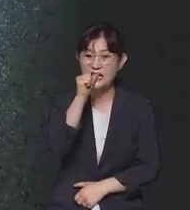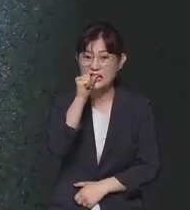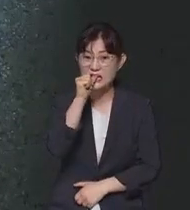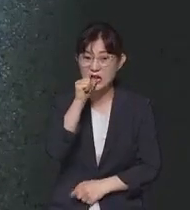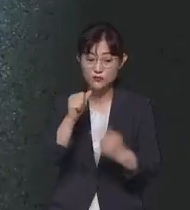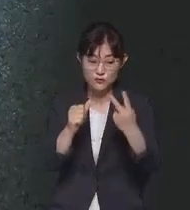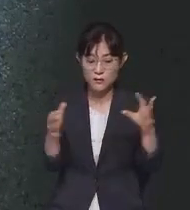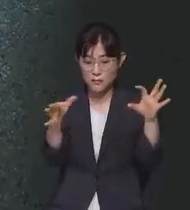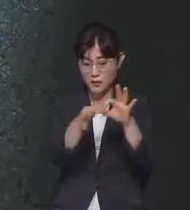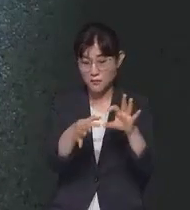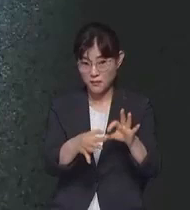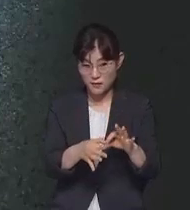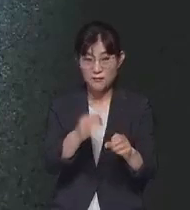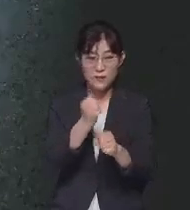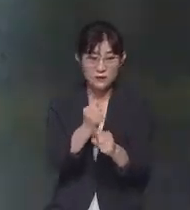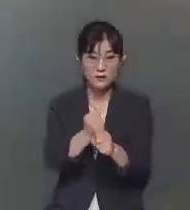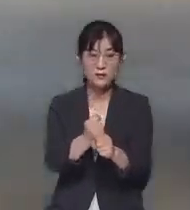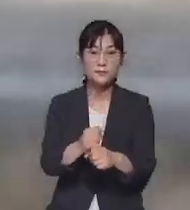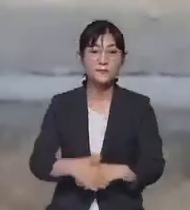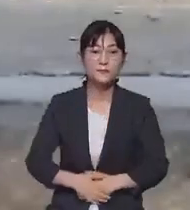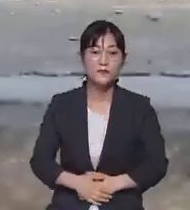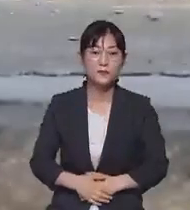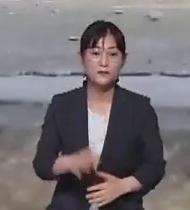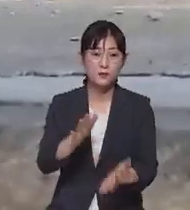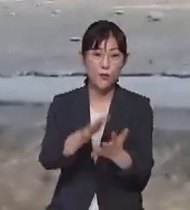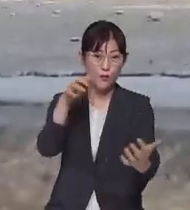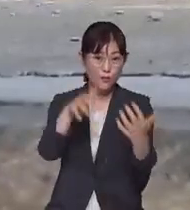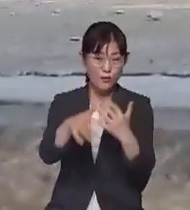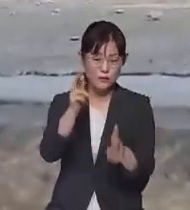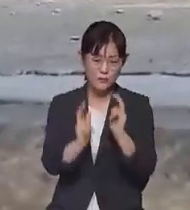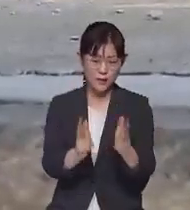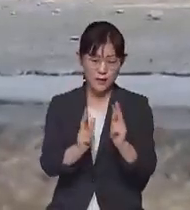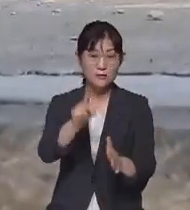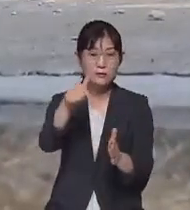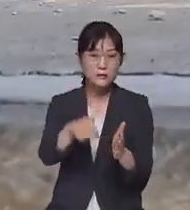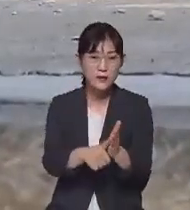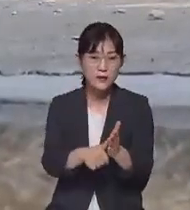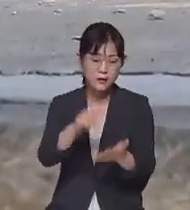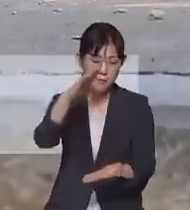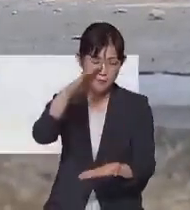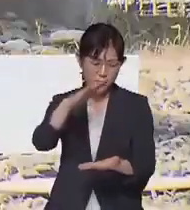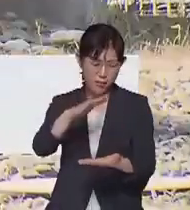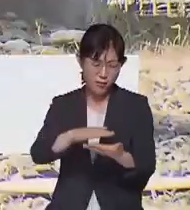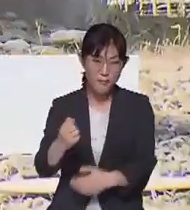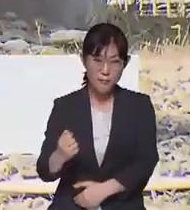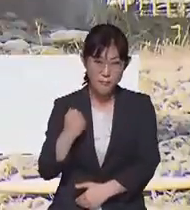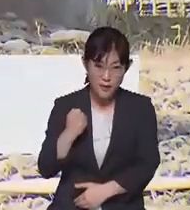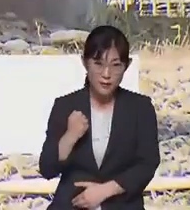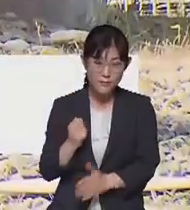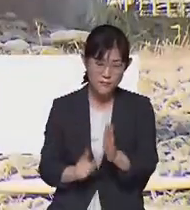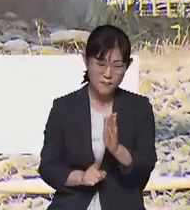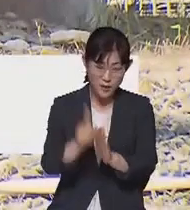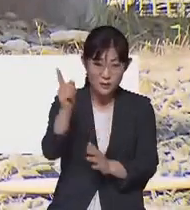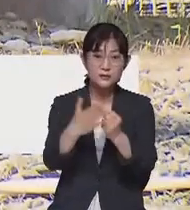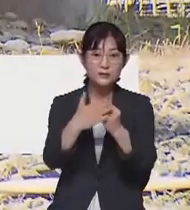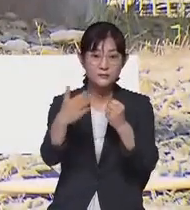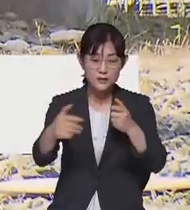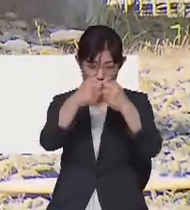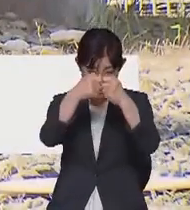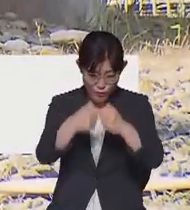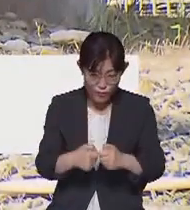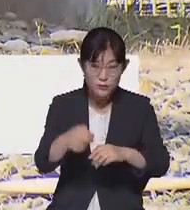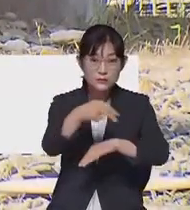쇠붙이를 이어붙여 만듭니다 열 교환기 작동시 높은 압력이 가해지는만큼 정교한 설계와